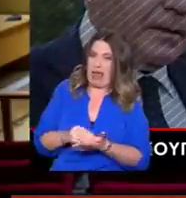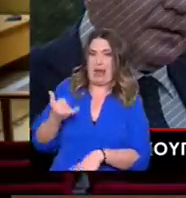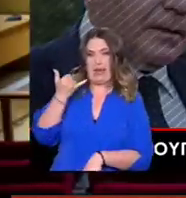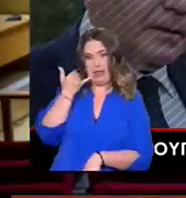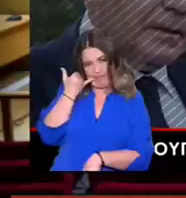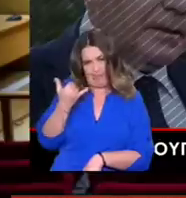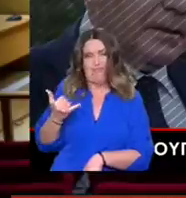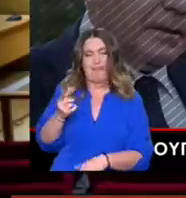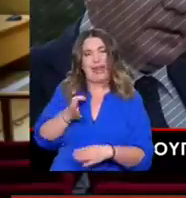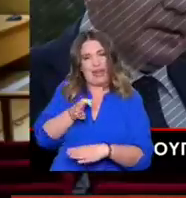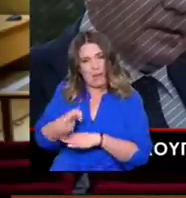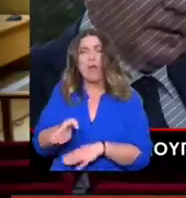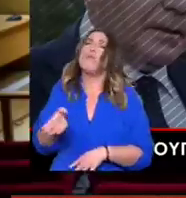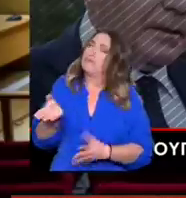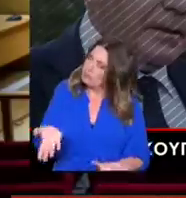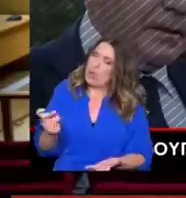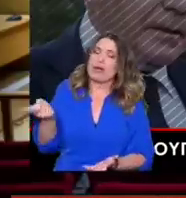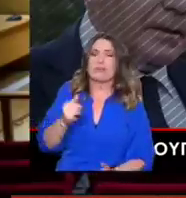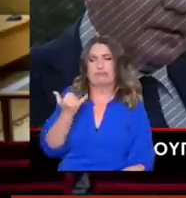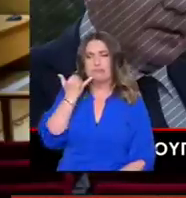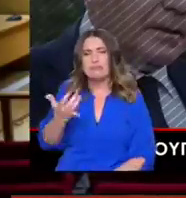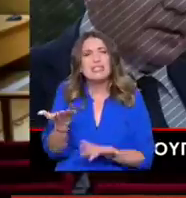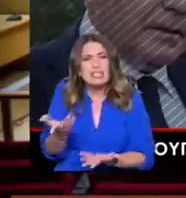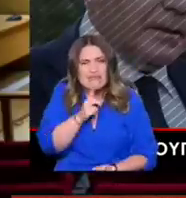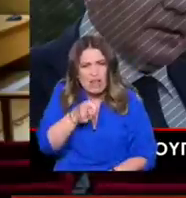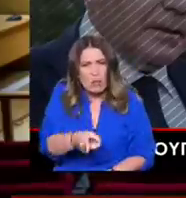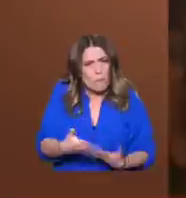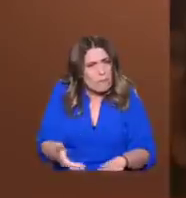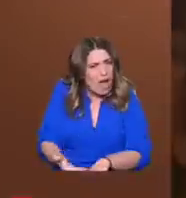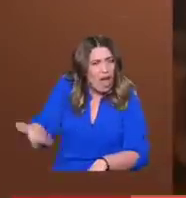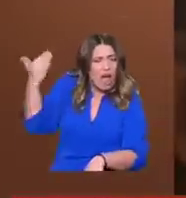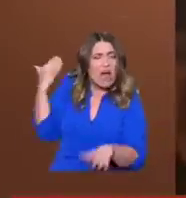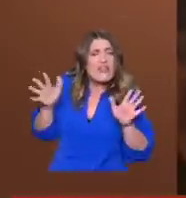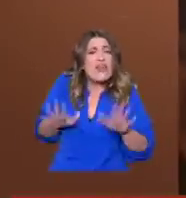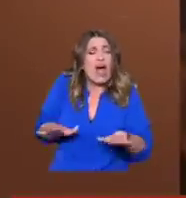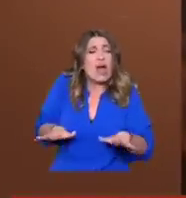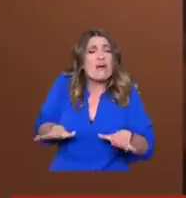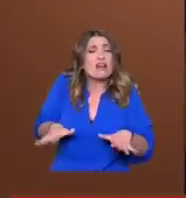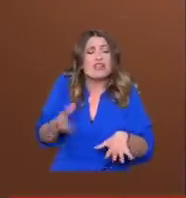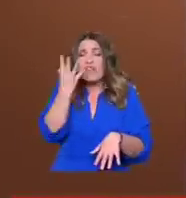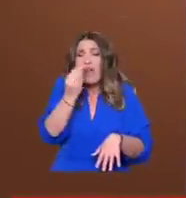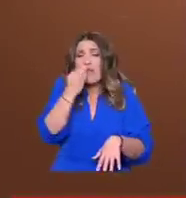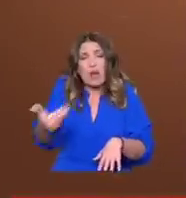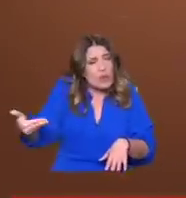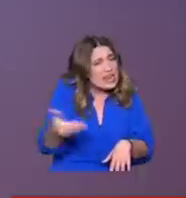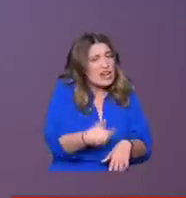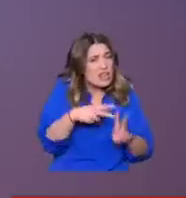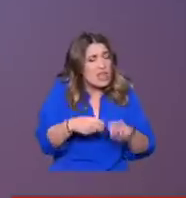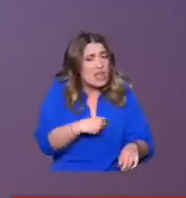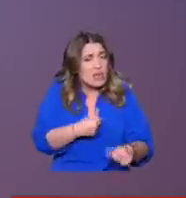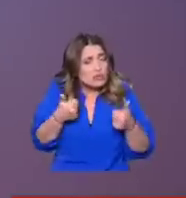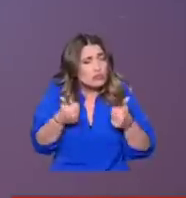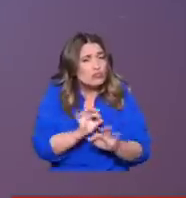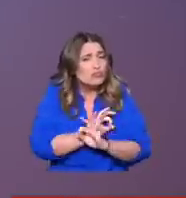την άλλη μέρα το πρωί και τους λέω: ρε παιδιά, το είδα πριν από 10 μέρες και δεν έχει τίποτα. Οι τόνοι ανέβηκαν και με αφορμή τις δηλώσεις της γιατρού στο Live News